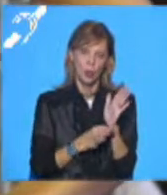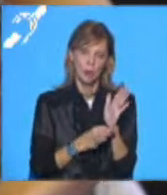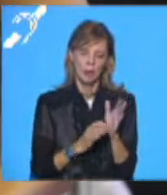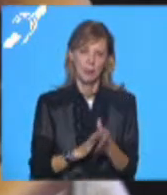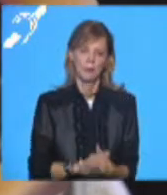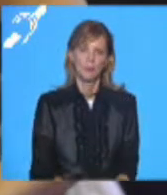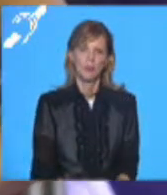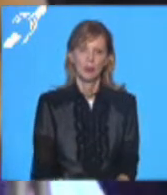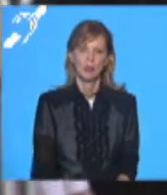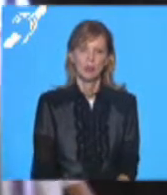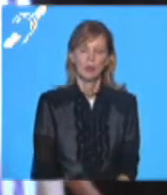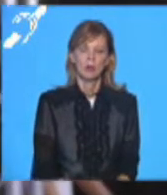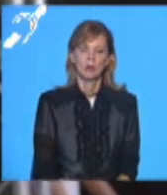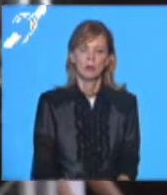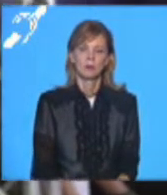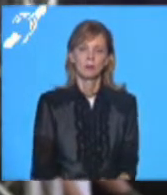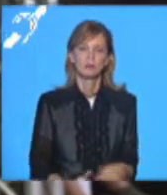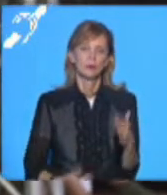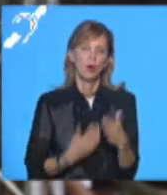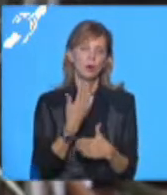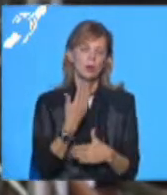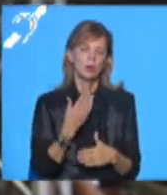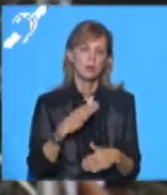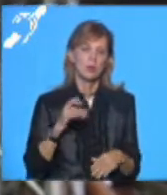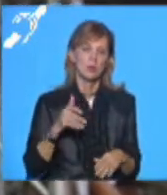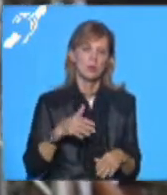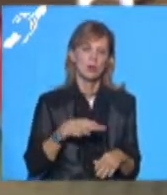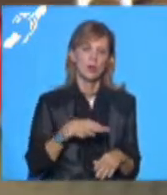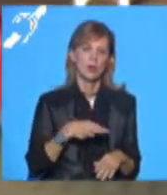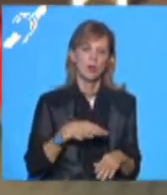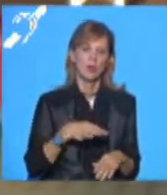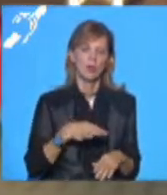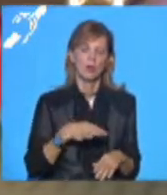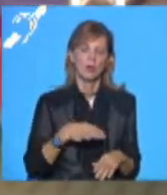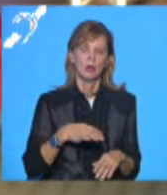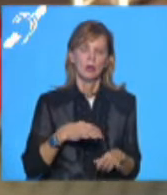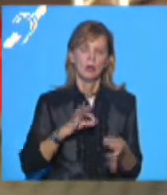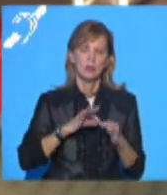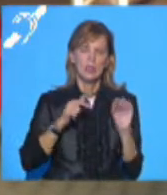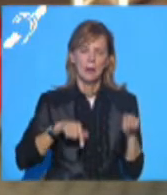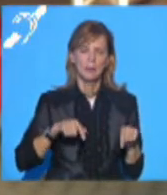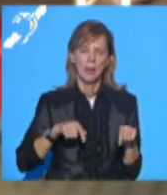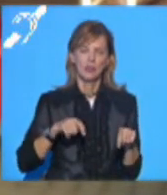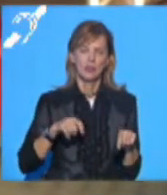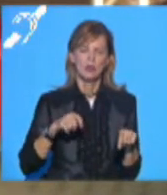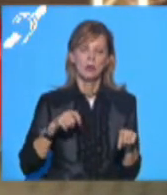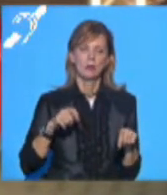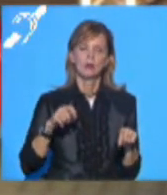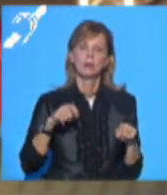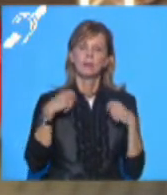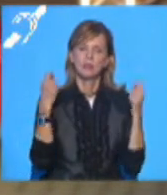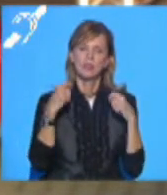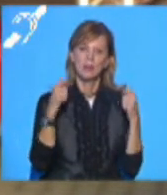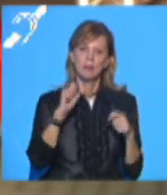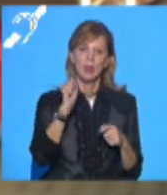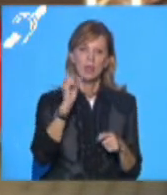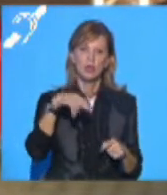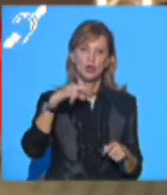sanitară. Noutăți în ceea ce privește revenirea designerilor celebri pe podiumul de la Craiova, Sonia